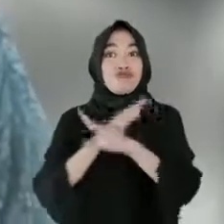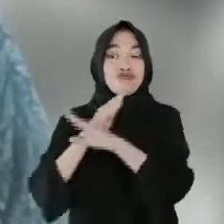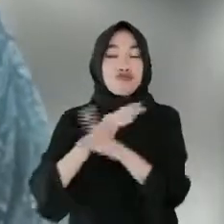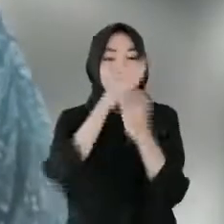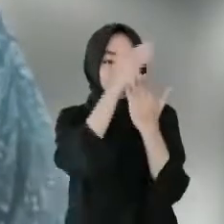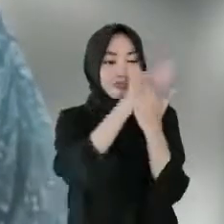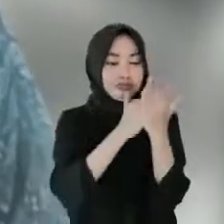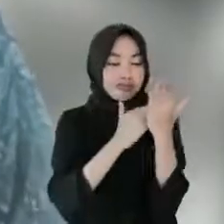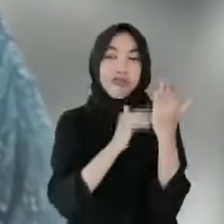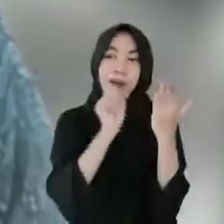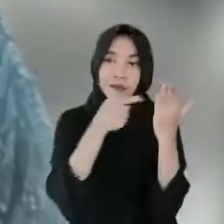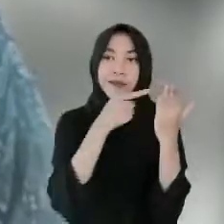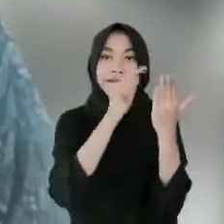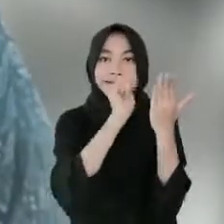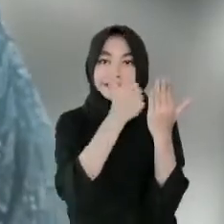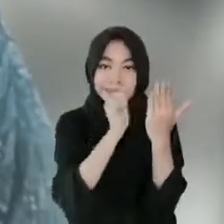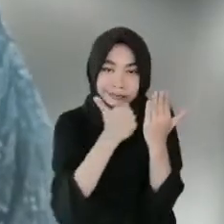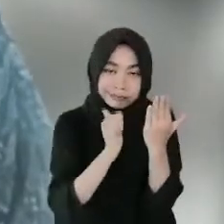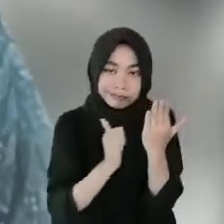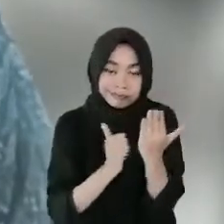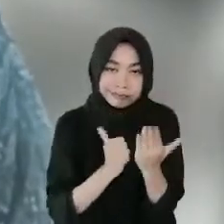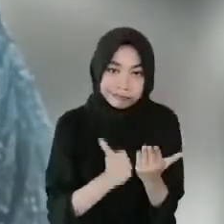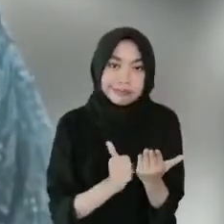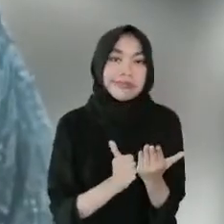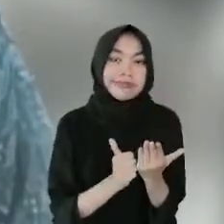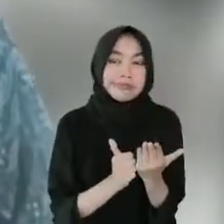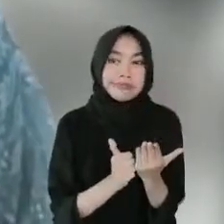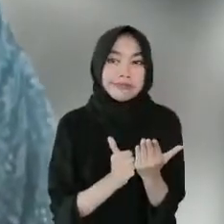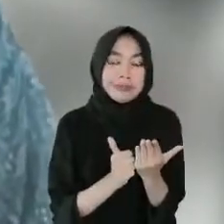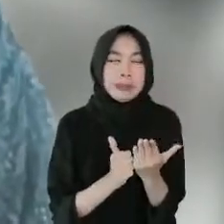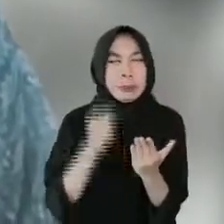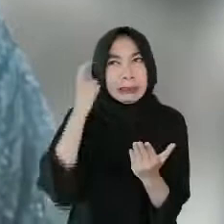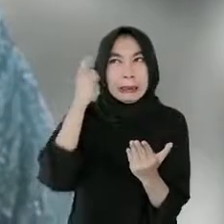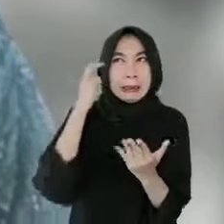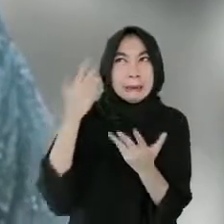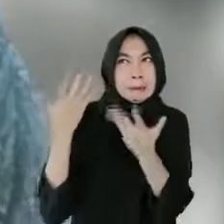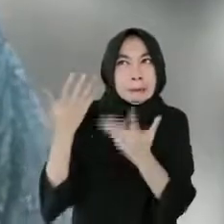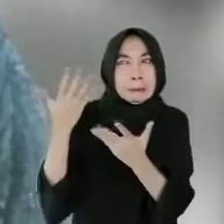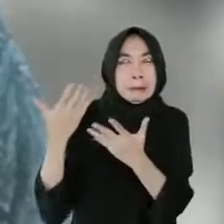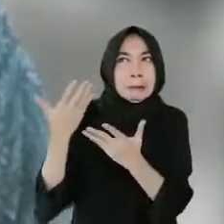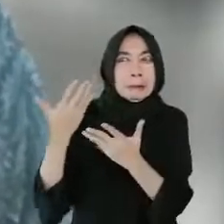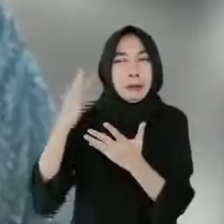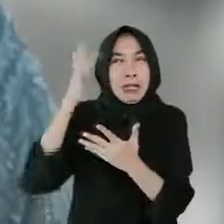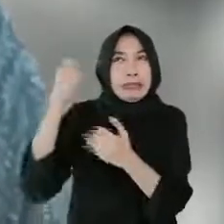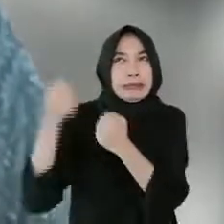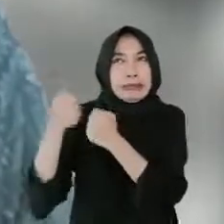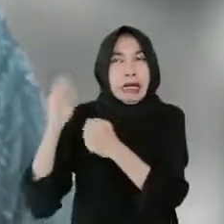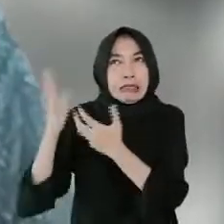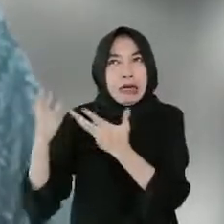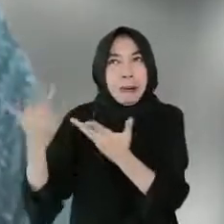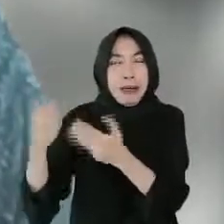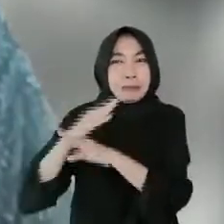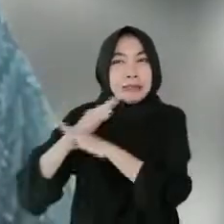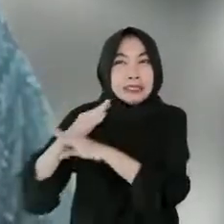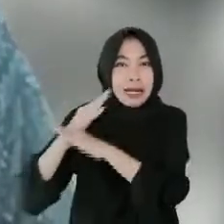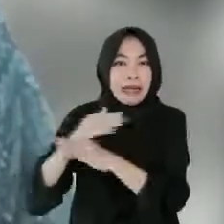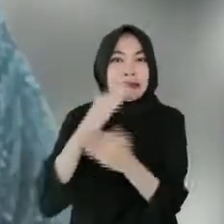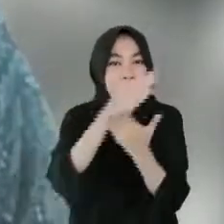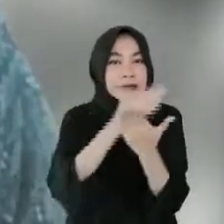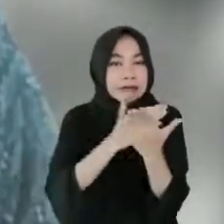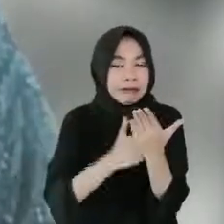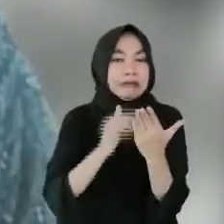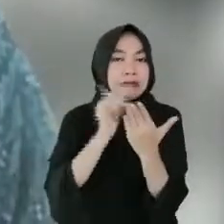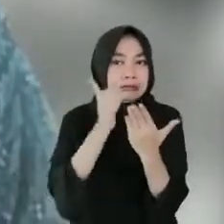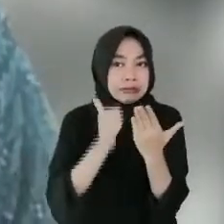sudah melakukan apa eh semacam mitigasi yang termasuk yang dilakukan oleh Pak Soni BNPB